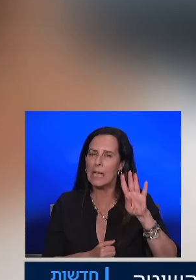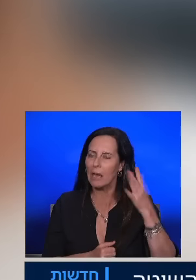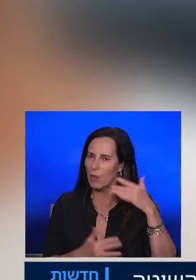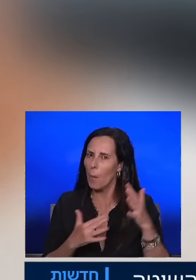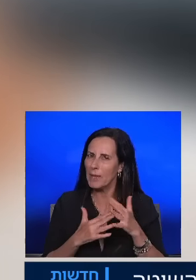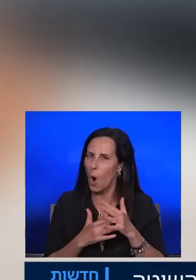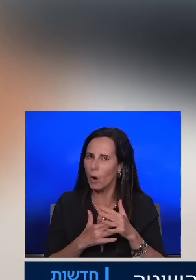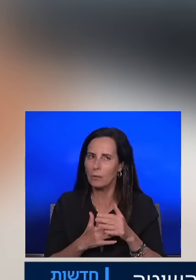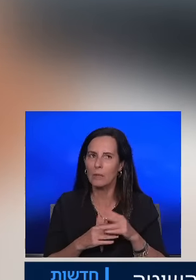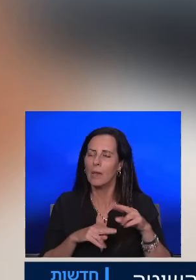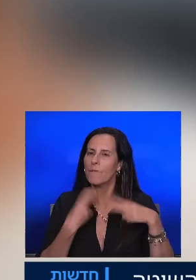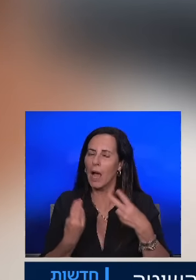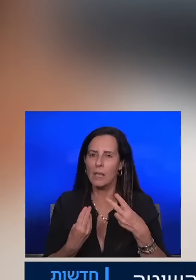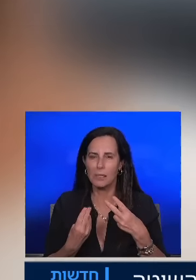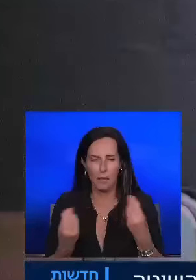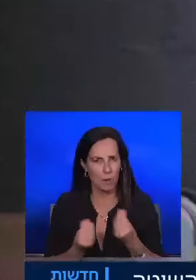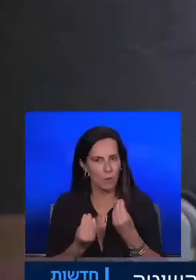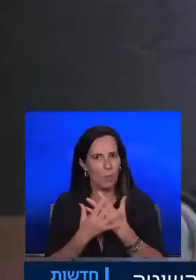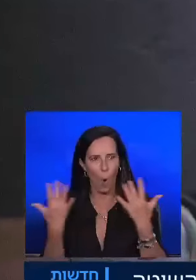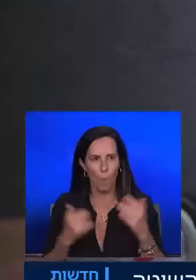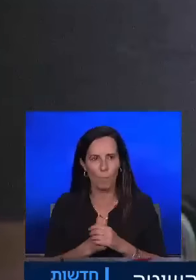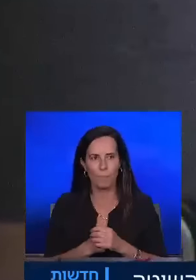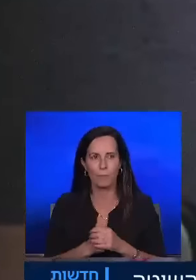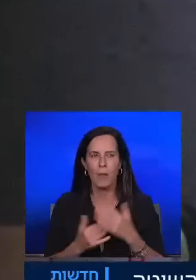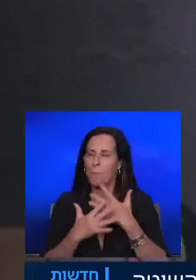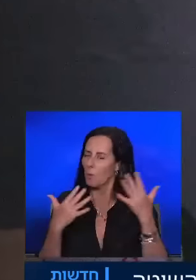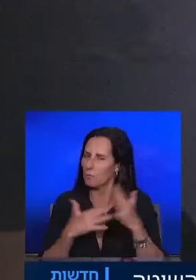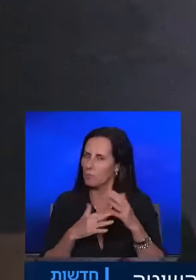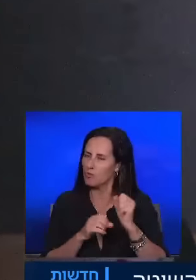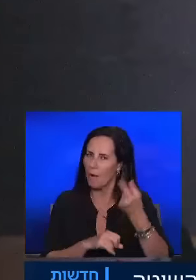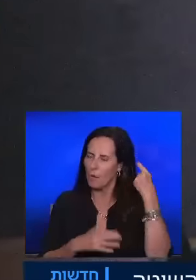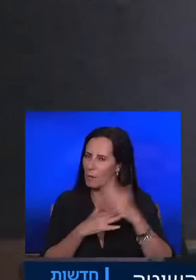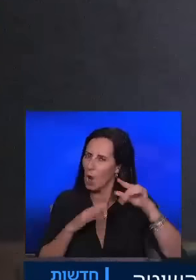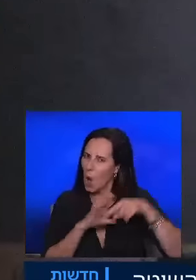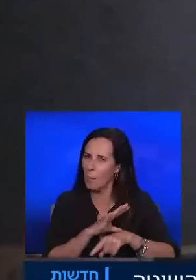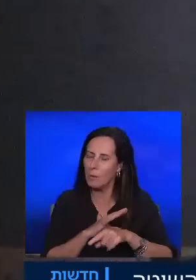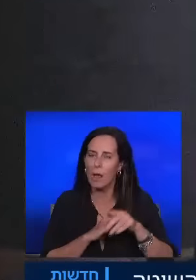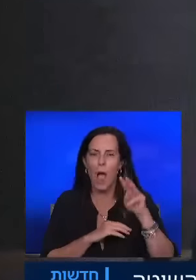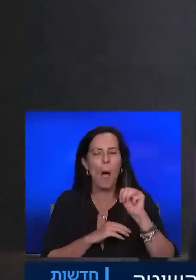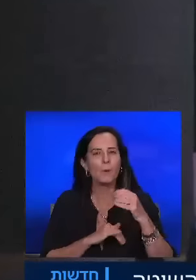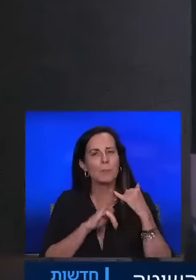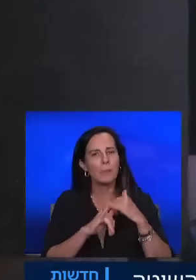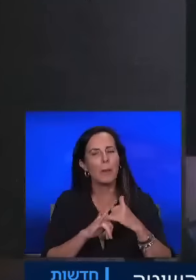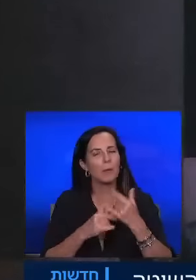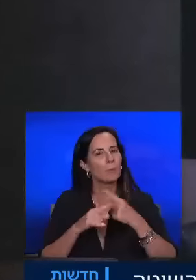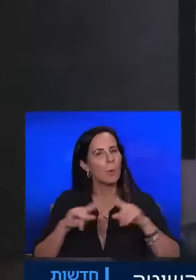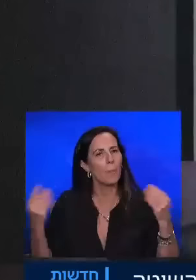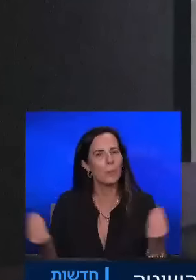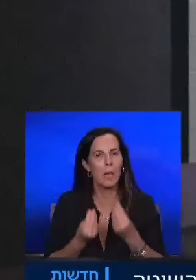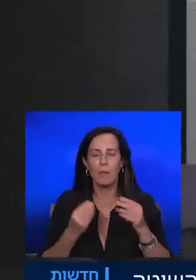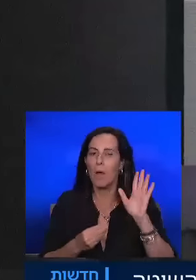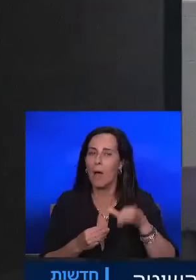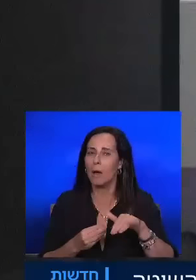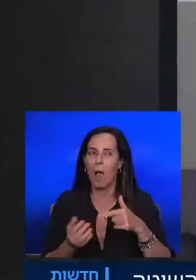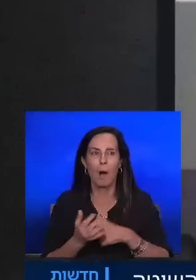בזק וחזר עם רשמים חד משמעיים. מבירור מעמיק שעשיתי בשבוע האחרון, המוזה מספקת מכלול של מוצרים, בין היתר